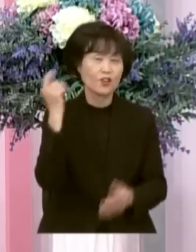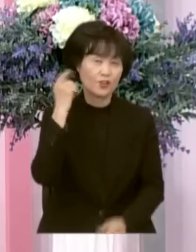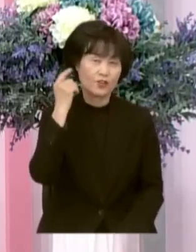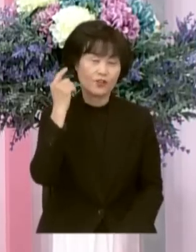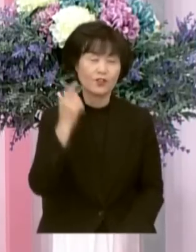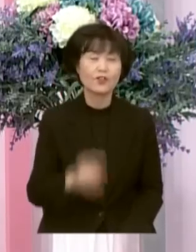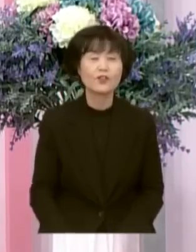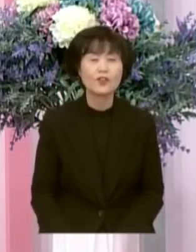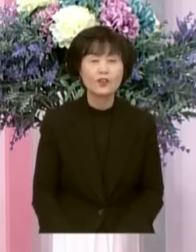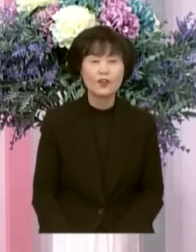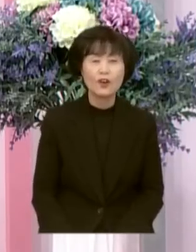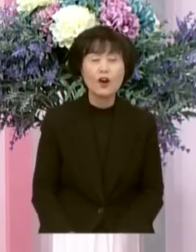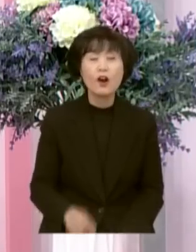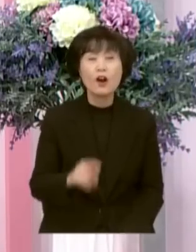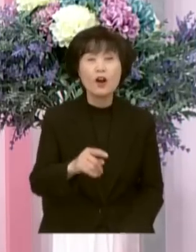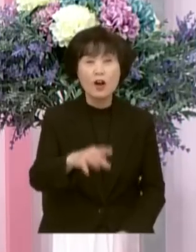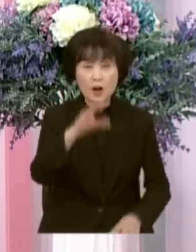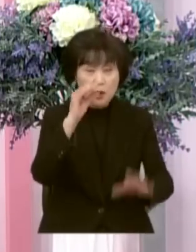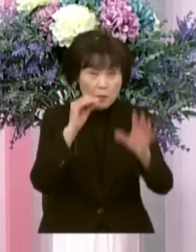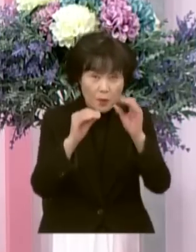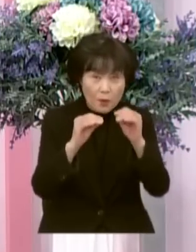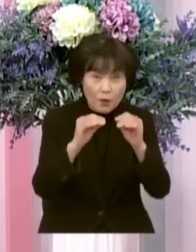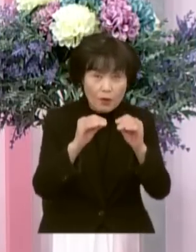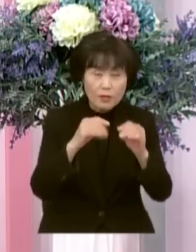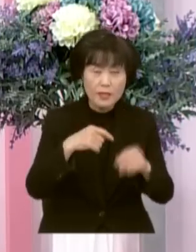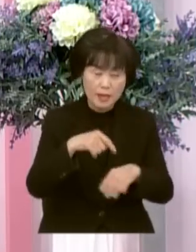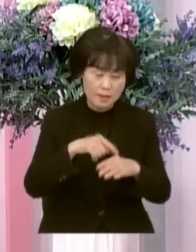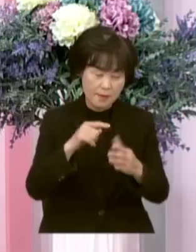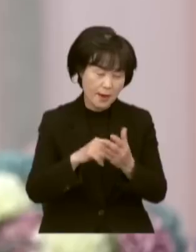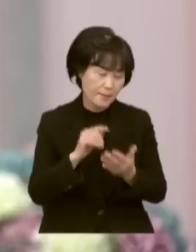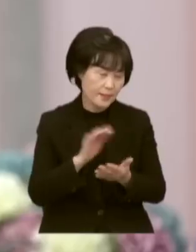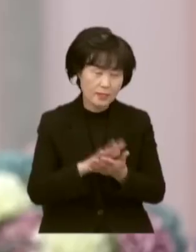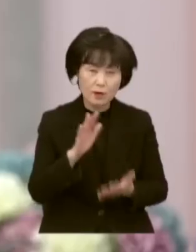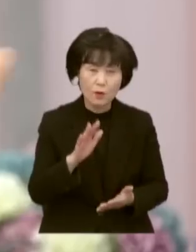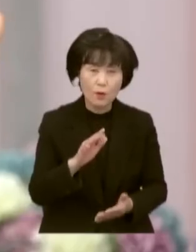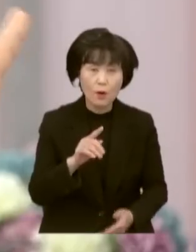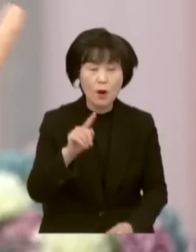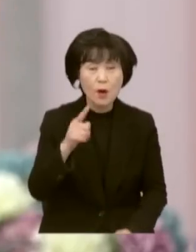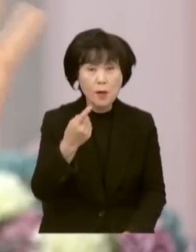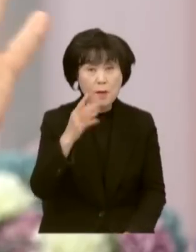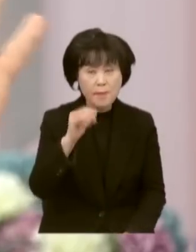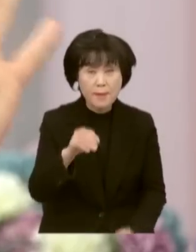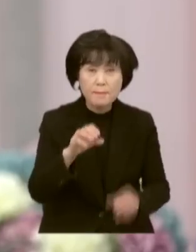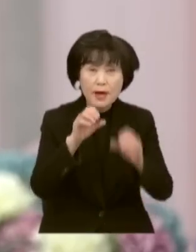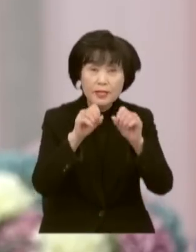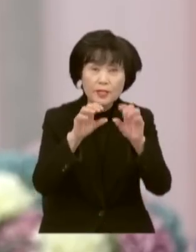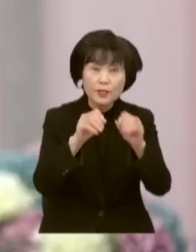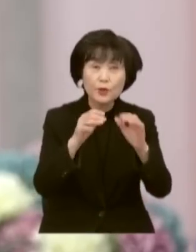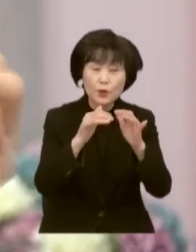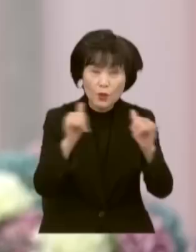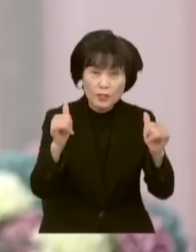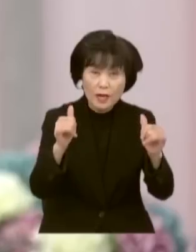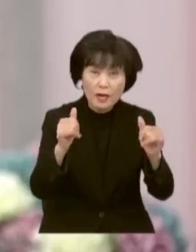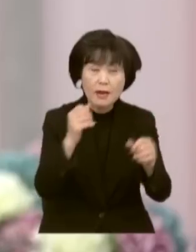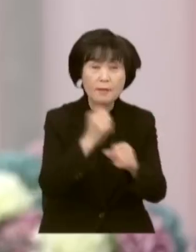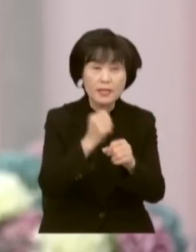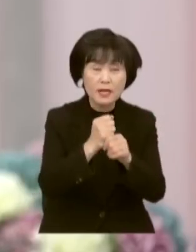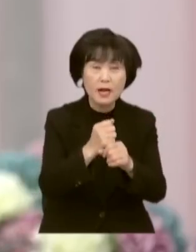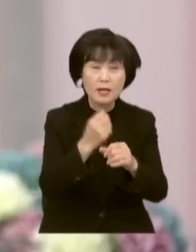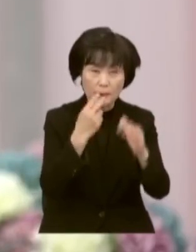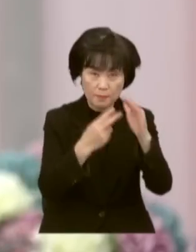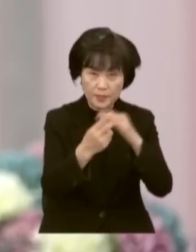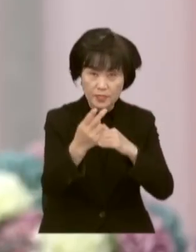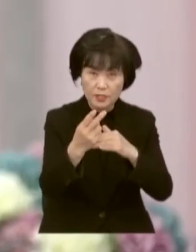간증이었는데 그거를 보고는 너무 뜨거워졌어요. 100만 선교사를 만들라는 그런 이제 비전을 이제